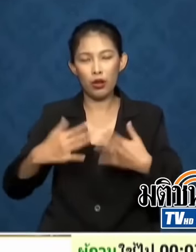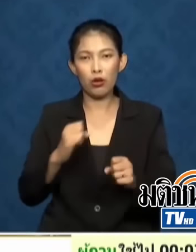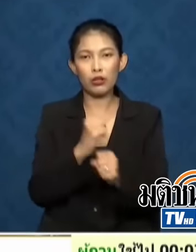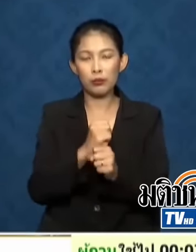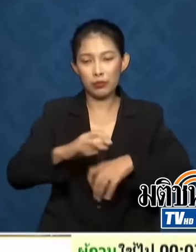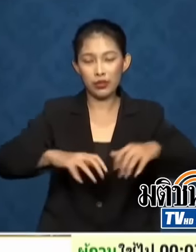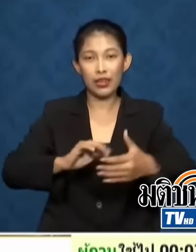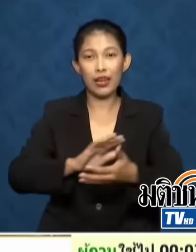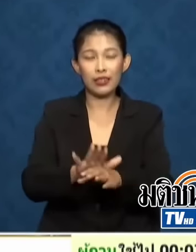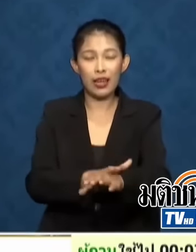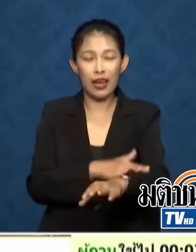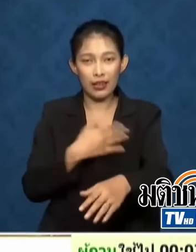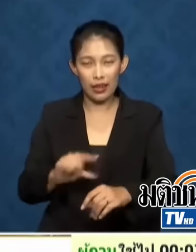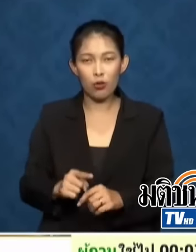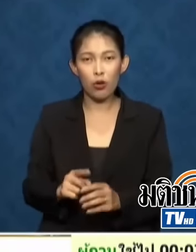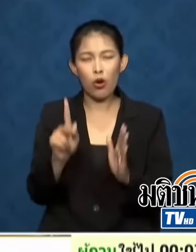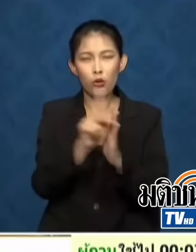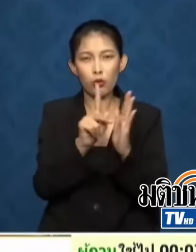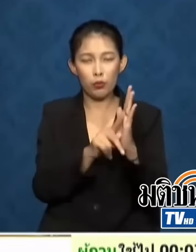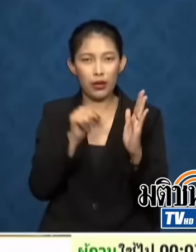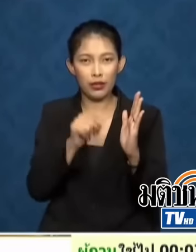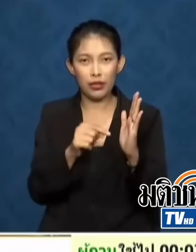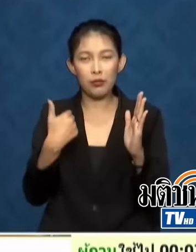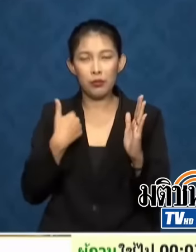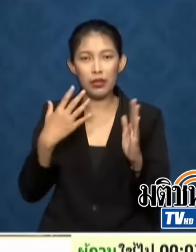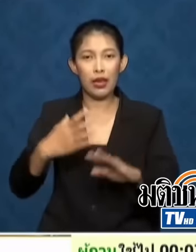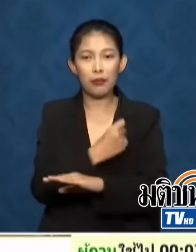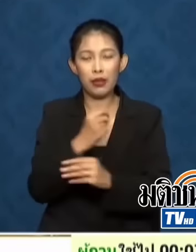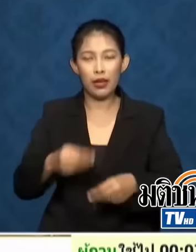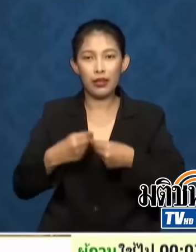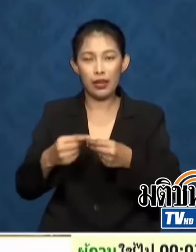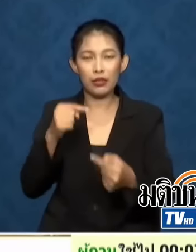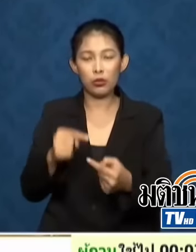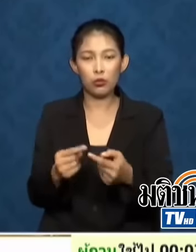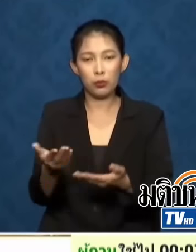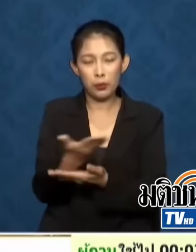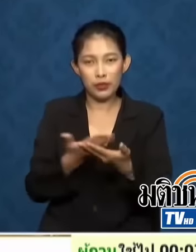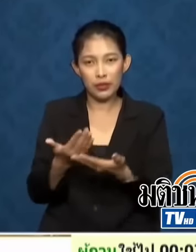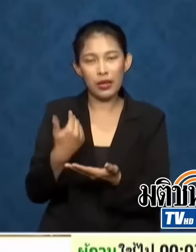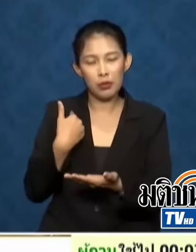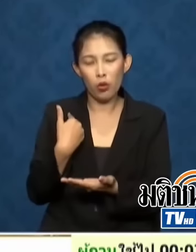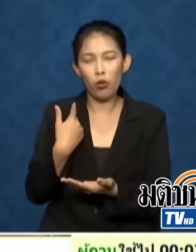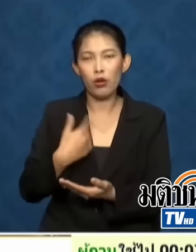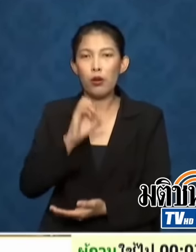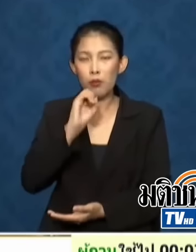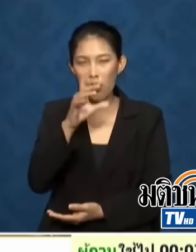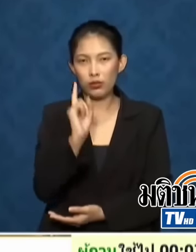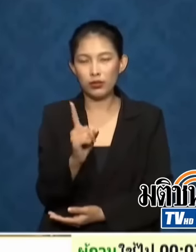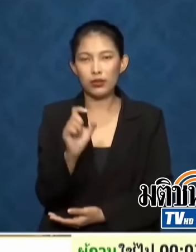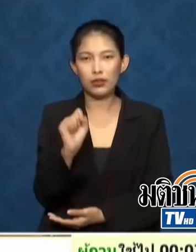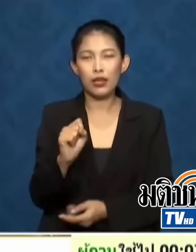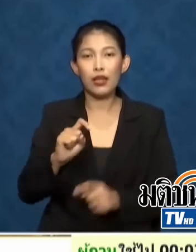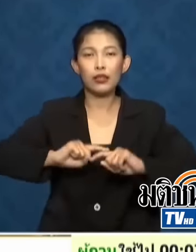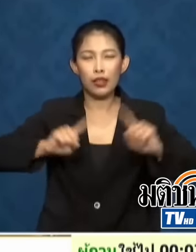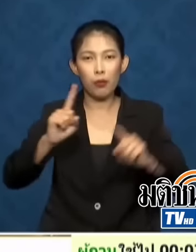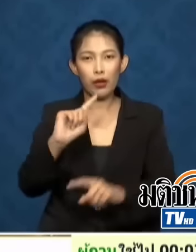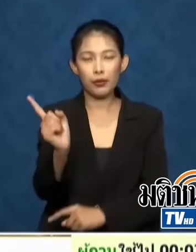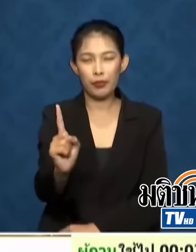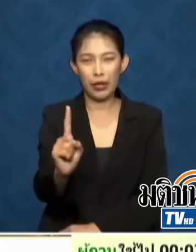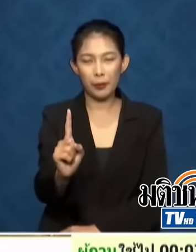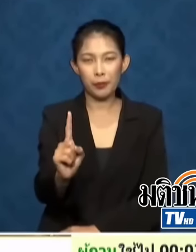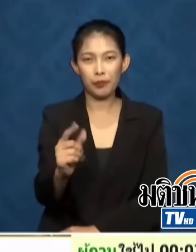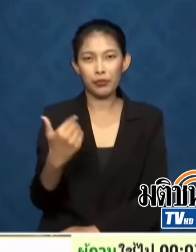านแน่นอนครับว่ากฎหมายเนี่ยให้อำนาจท่านในการใช้ดุลพินิจน้อยมากเรื่องนี้ผมยืนยันกับท่านครับแต่